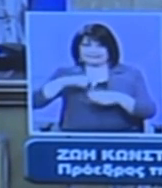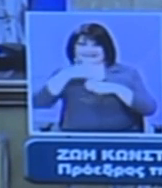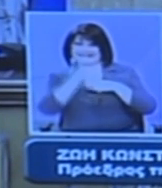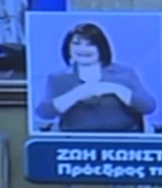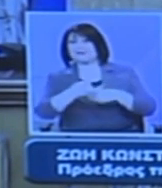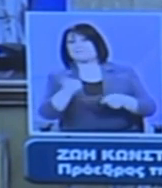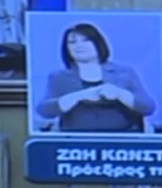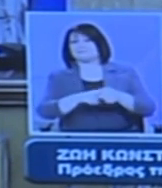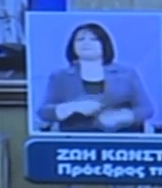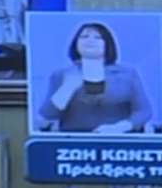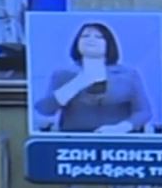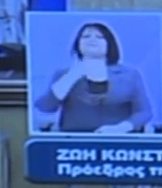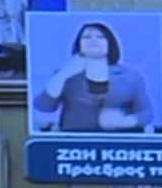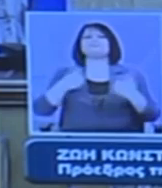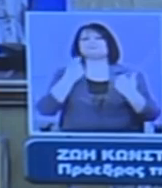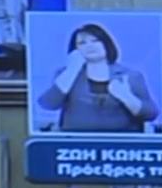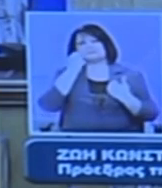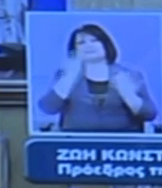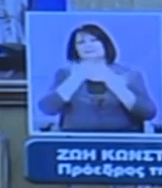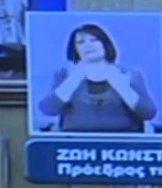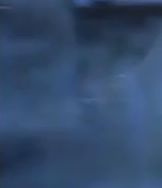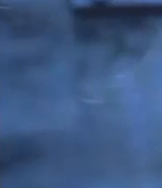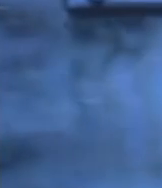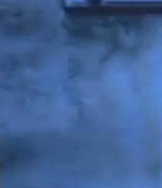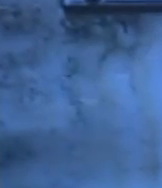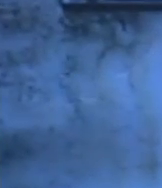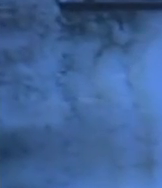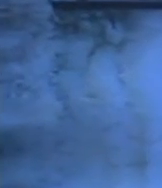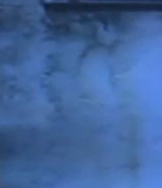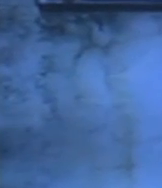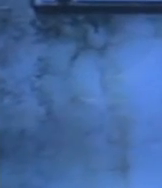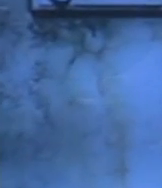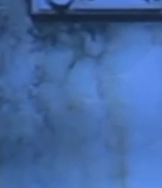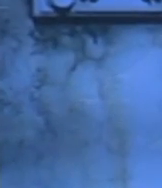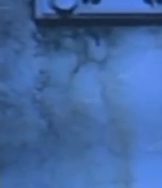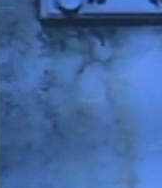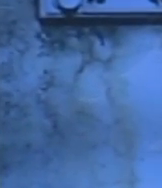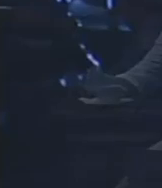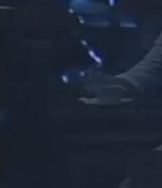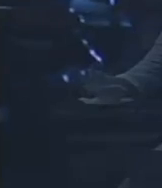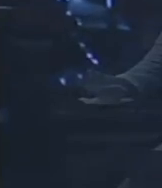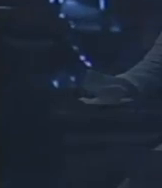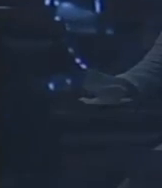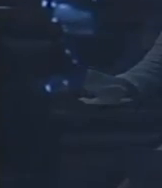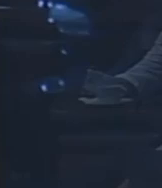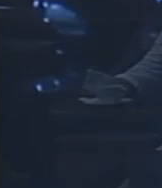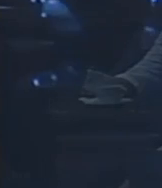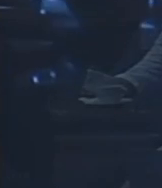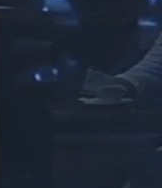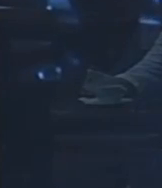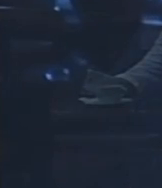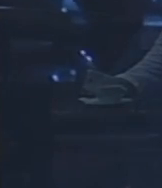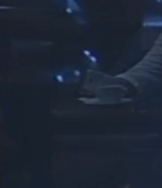20 και 21 ετών σπουδαστές στη λάρισα που το μάρτιο του 13 πέθαναν και αυτοί από